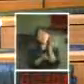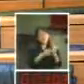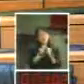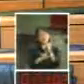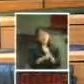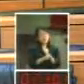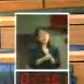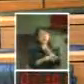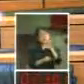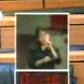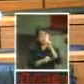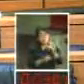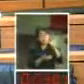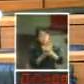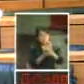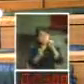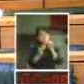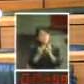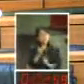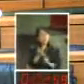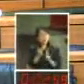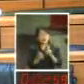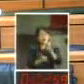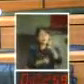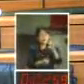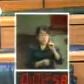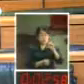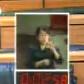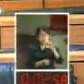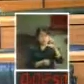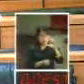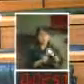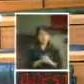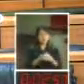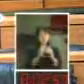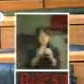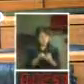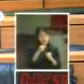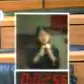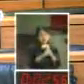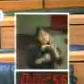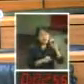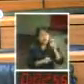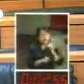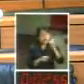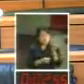145ล้านในปี2551ข ของงบประมาณจากสภาไ